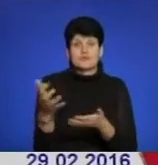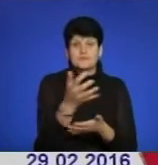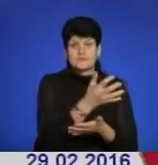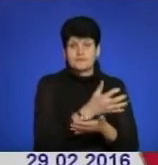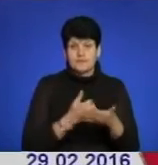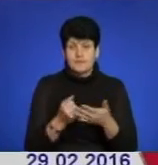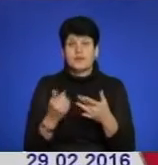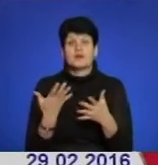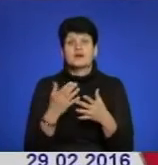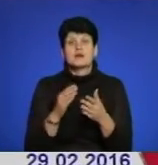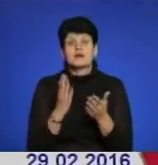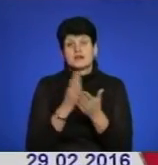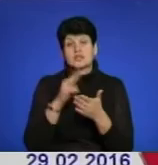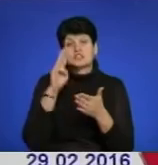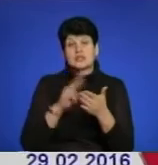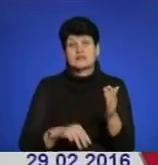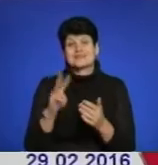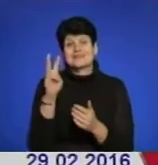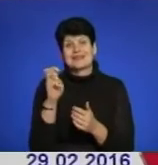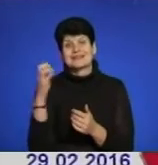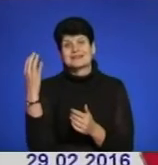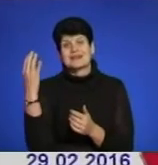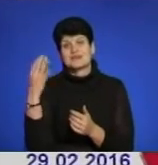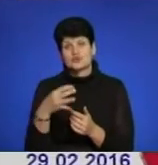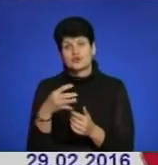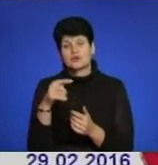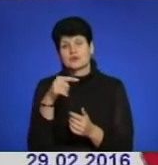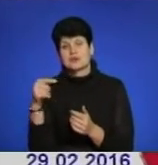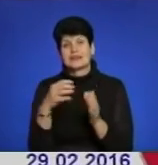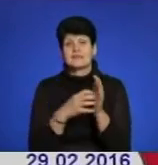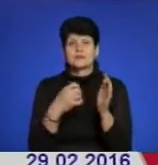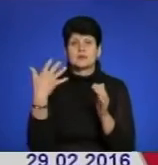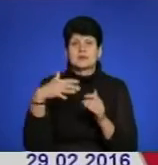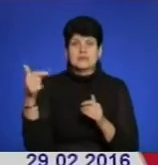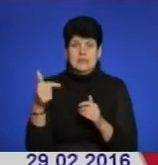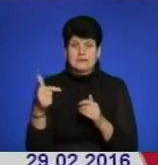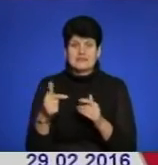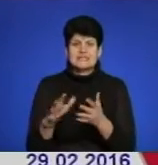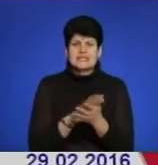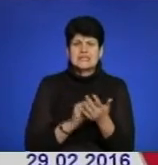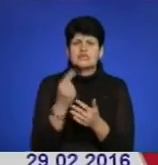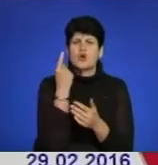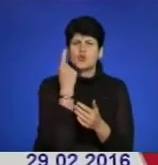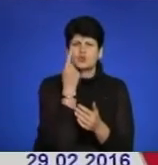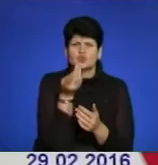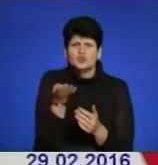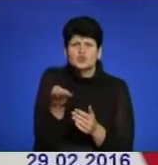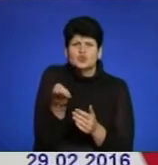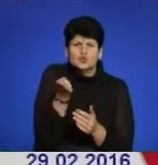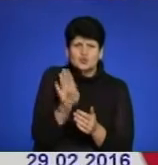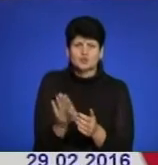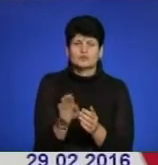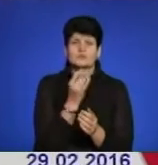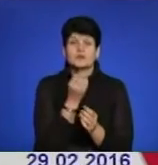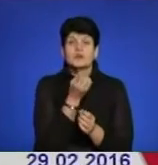природного середовища накладається штраф від 340 до 510 гривень. За знищення однієї одиниці незаконно здобутої